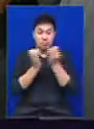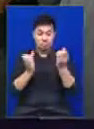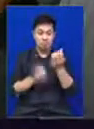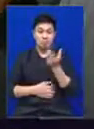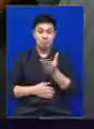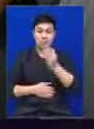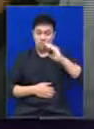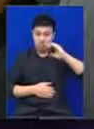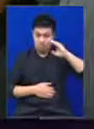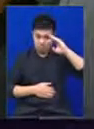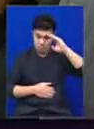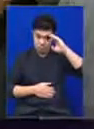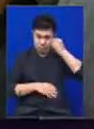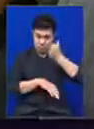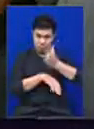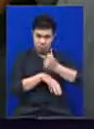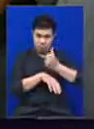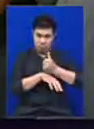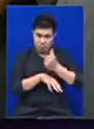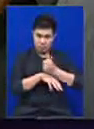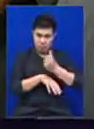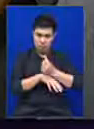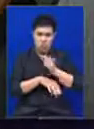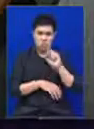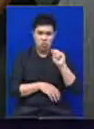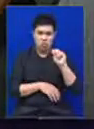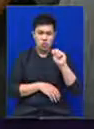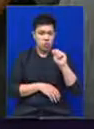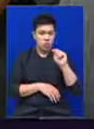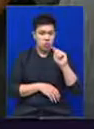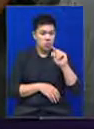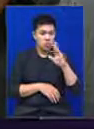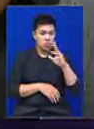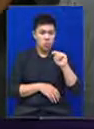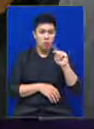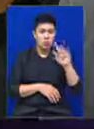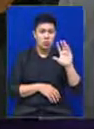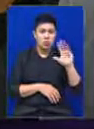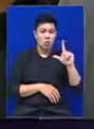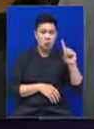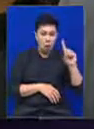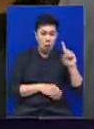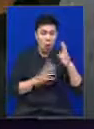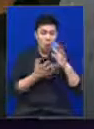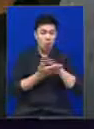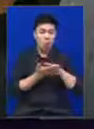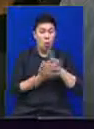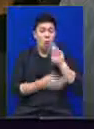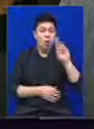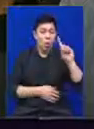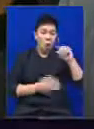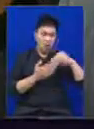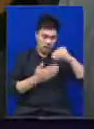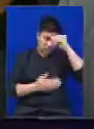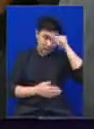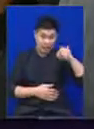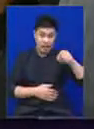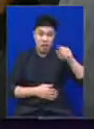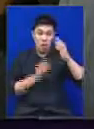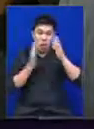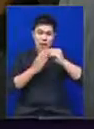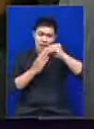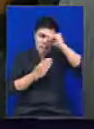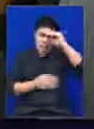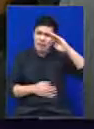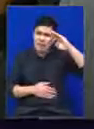ลผู้บัญชาการหน่วยบัญชาการรักษาดินแดนยืนยันว่าการส่งนักศึกษาวิชาทหารในรูปแบบรดจิตอาสา